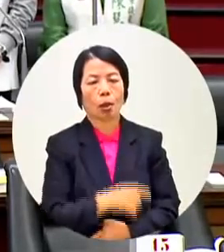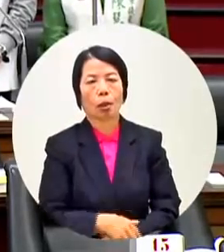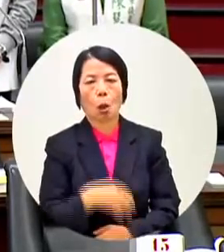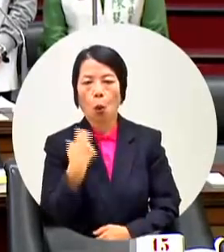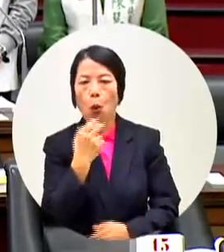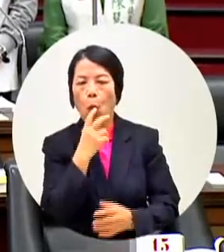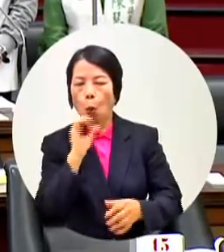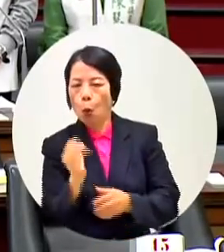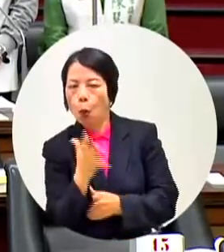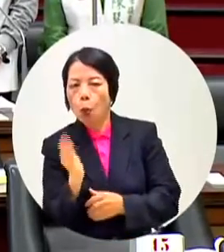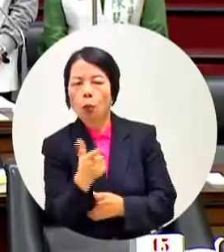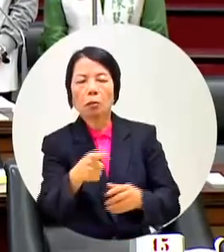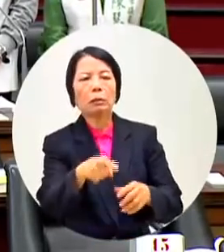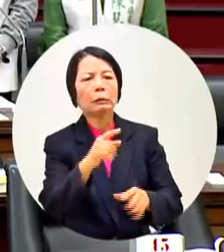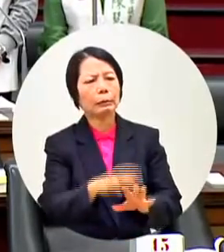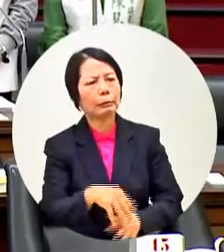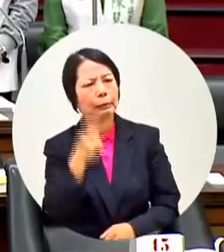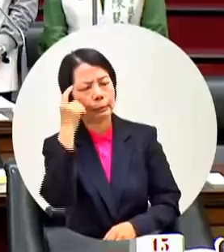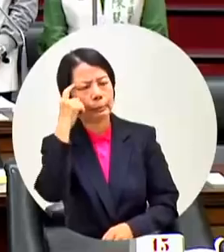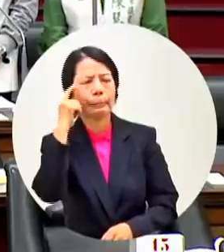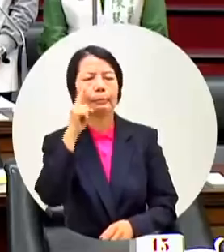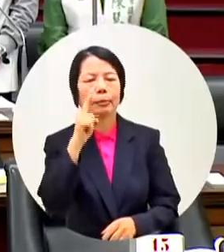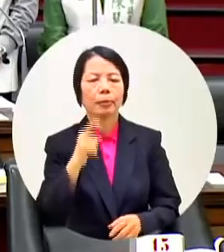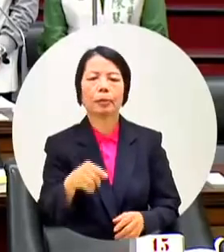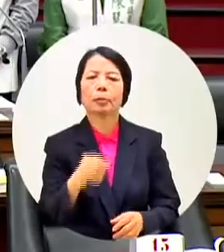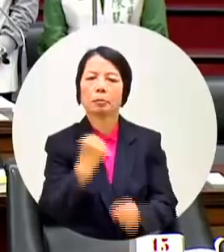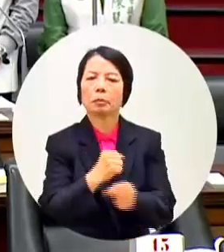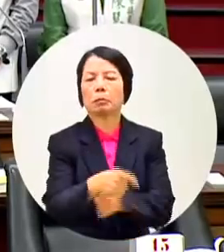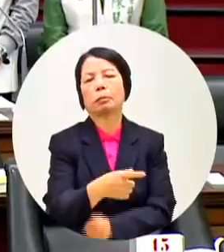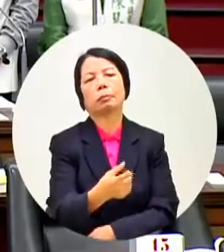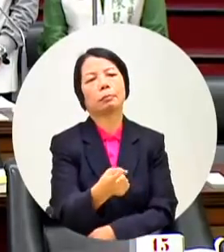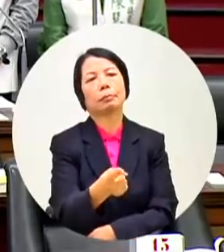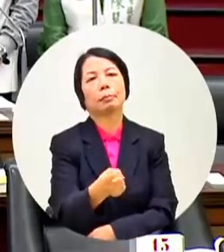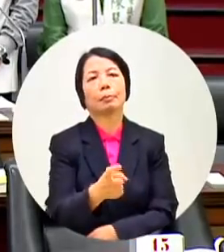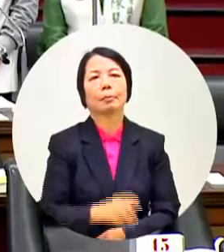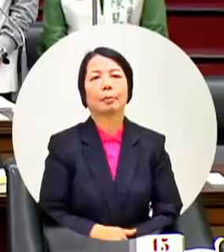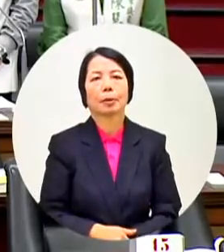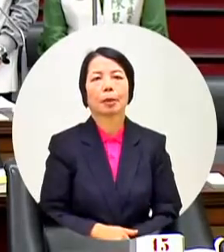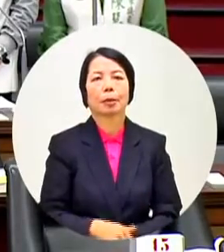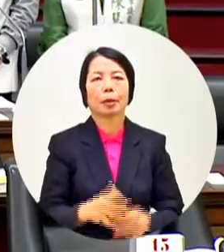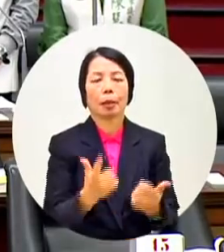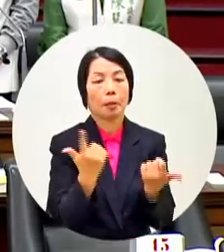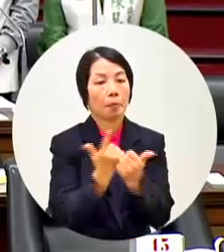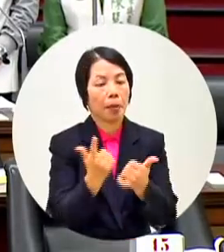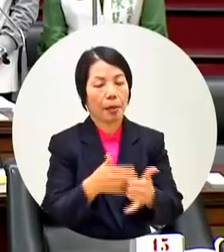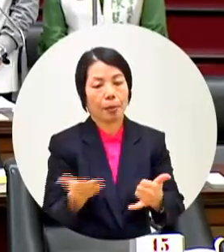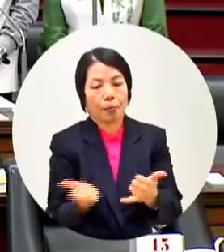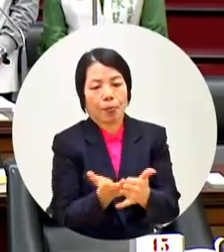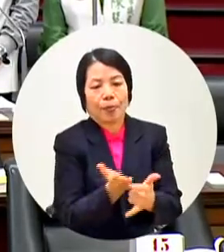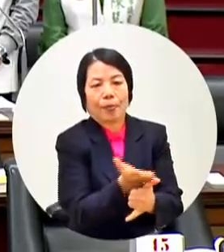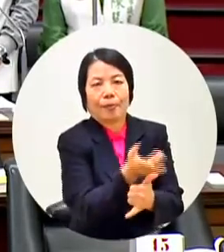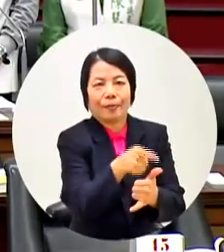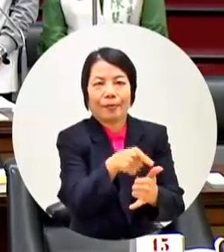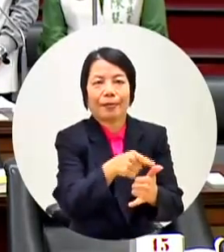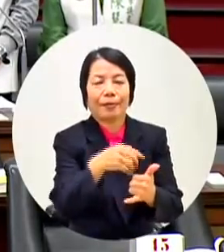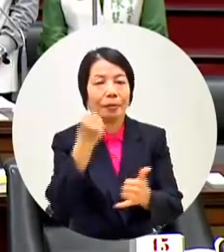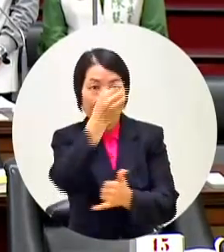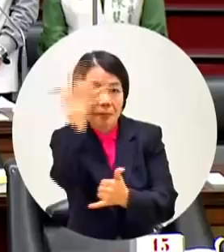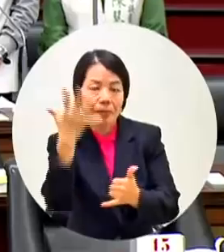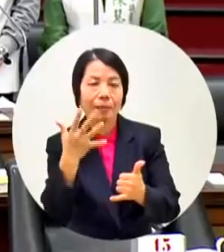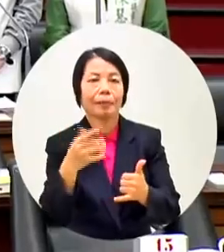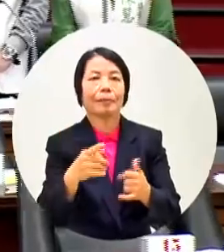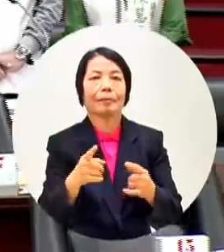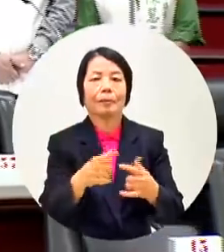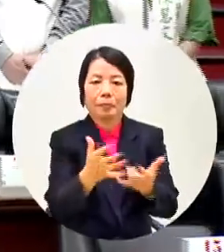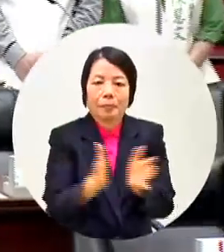再来第二点，北漂青年，我很认真看你是刚刚的市政报告，我拢支持。市长，你足侪物件，